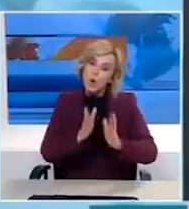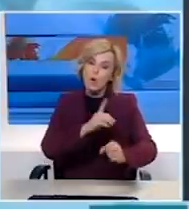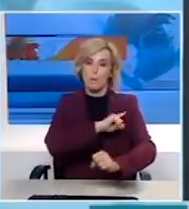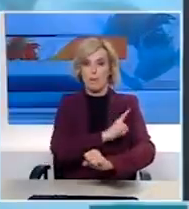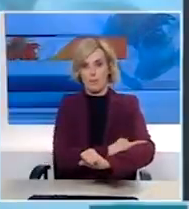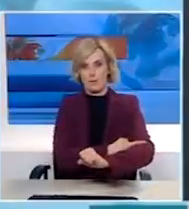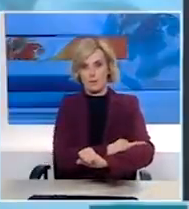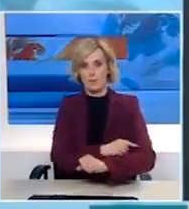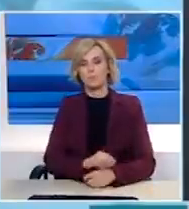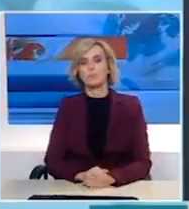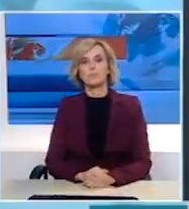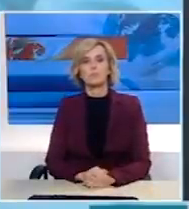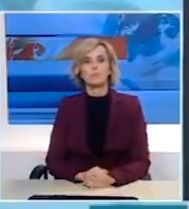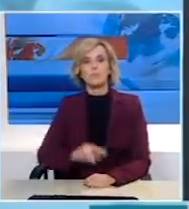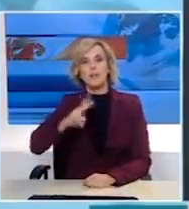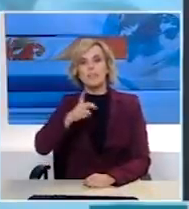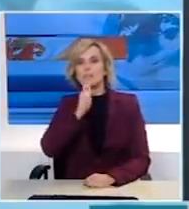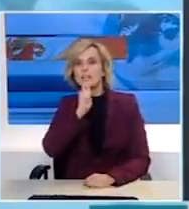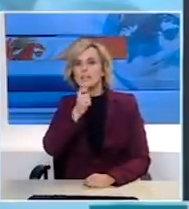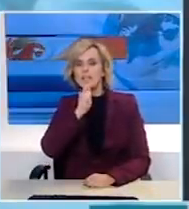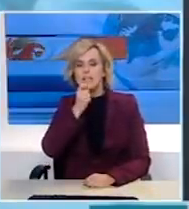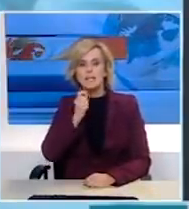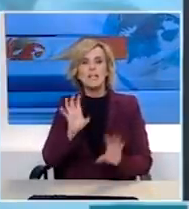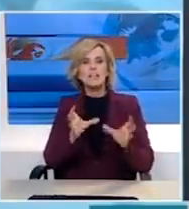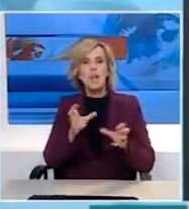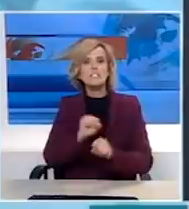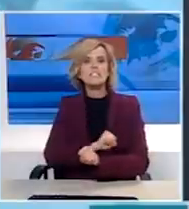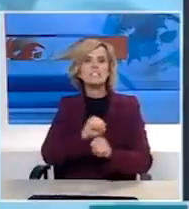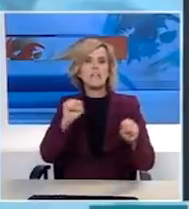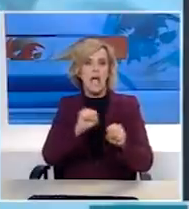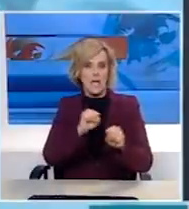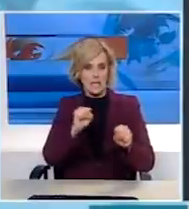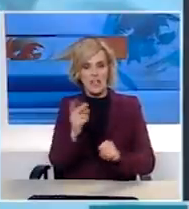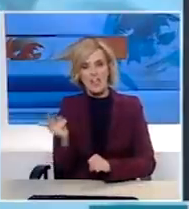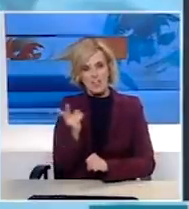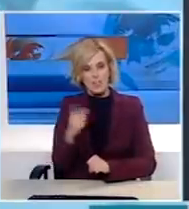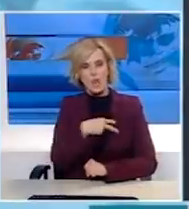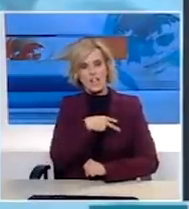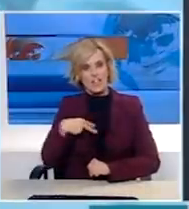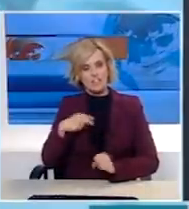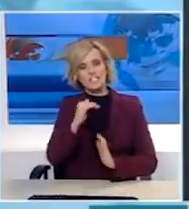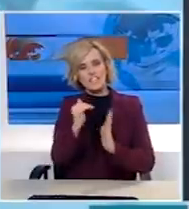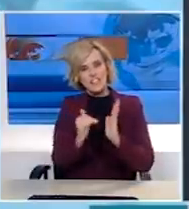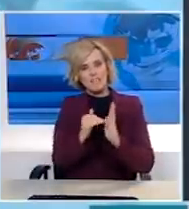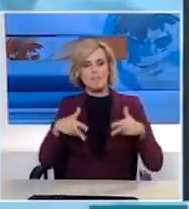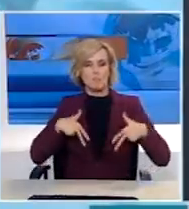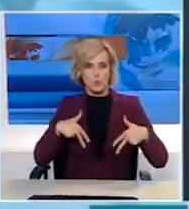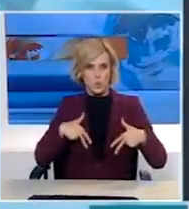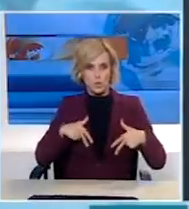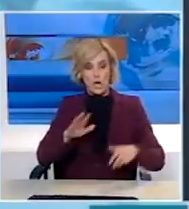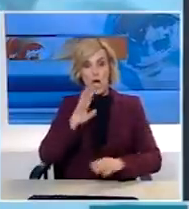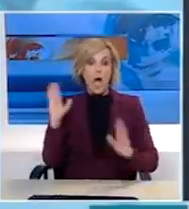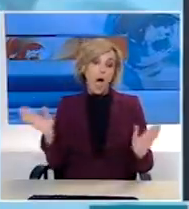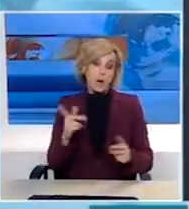Επόμενη ερώτηση από την κυρία Κροντήρη και τον τηλεοπτικό σταθμό Sky. Κυρία Τσιόδρα και κύριε Χαρδαλιά, εφόσον φτάσουμε στο στάδιο της